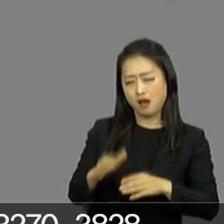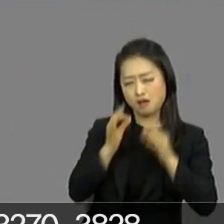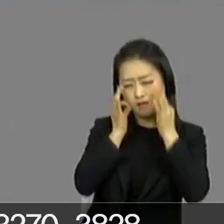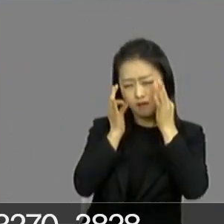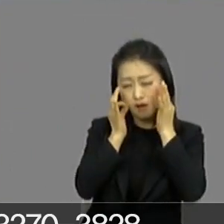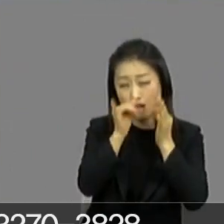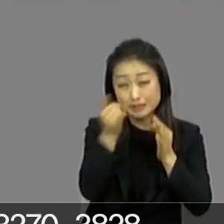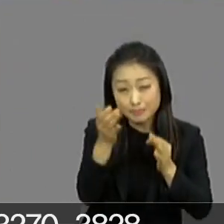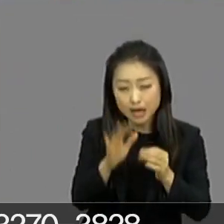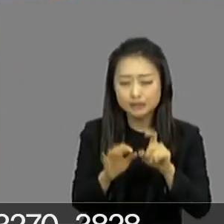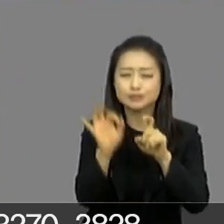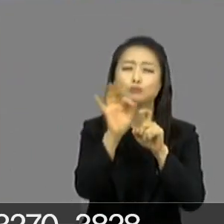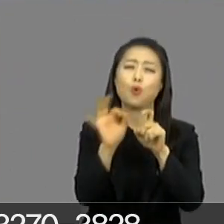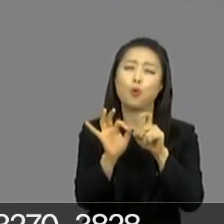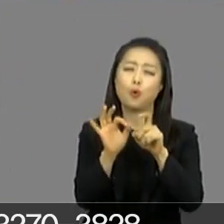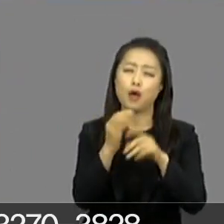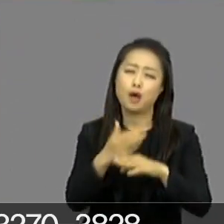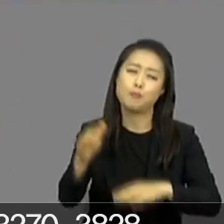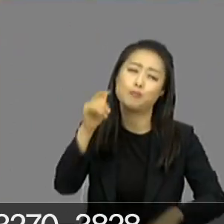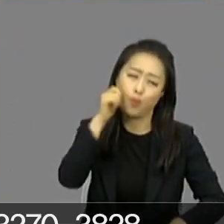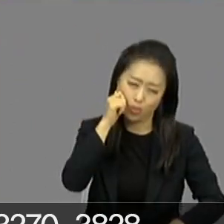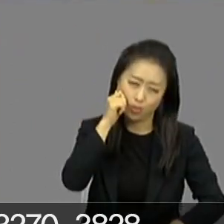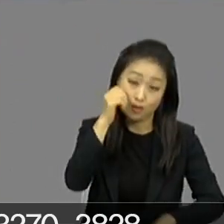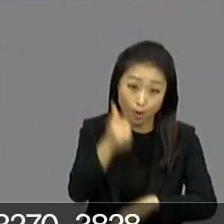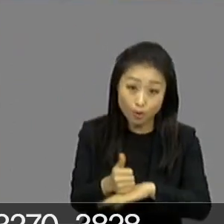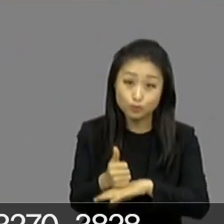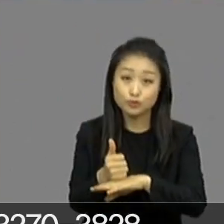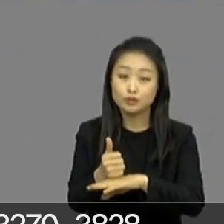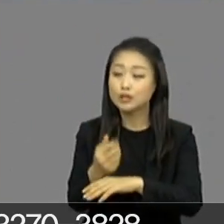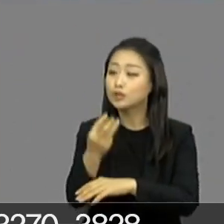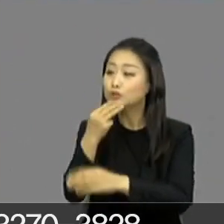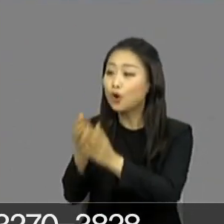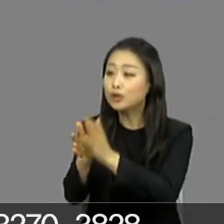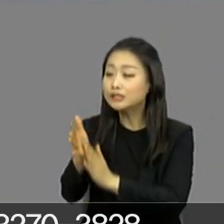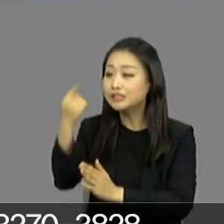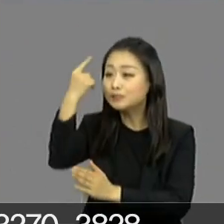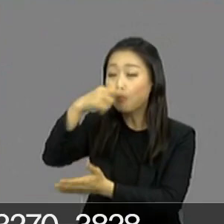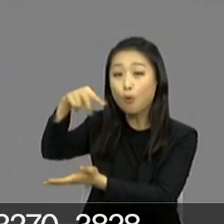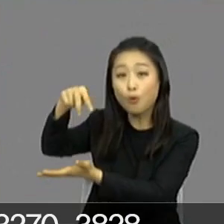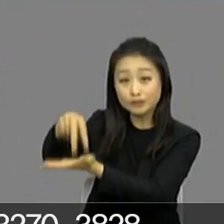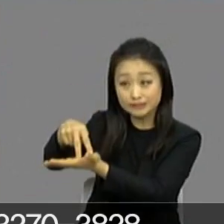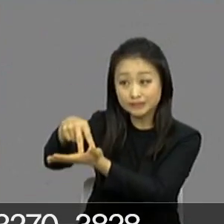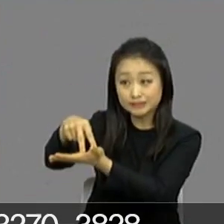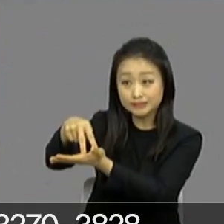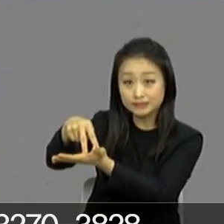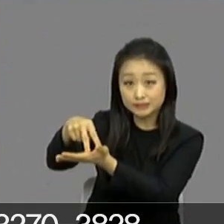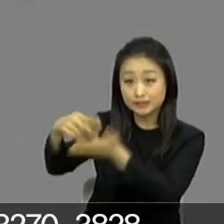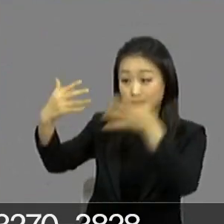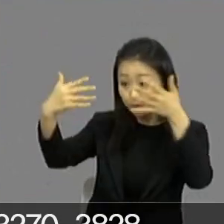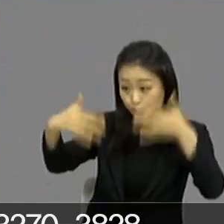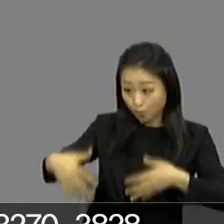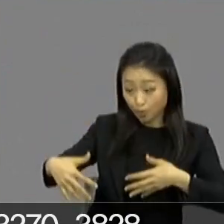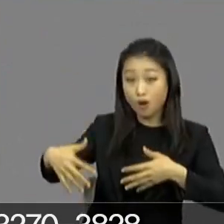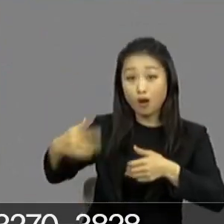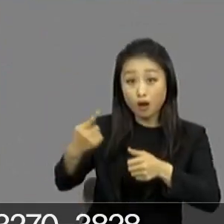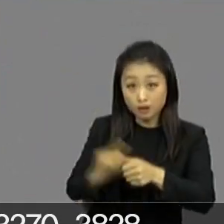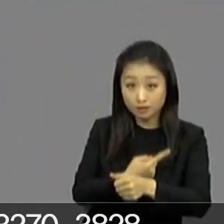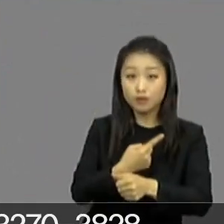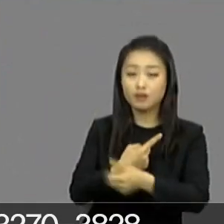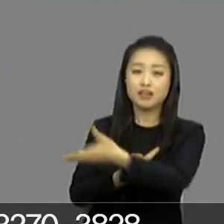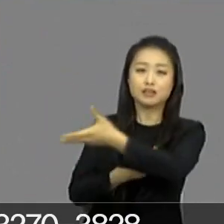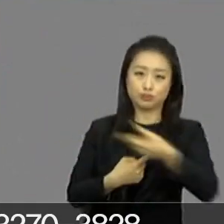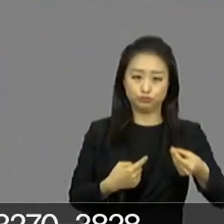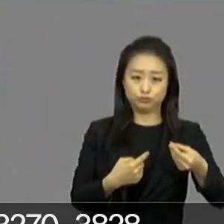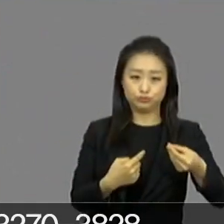10% 정도는 나중에 소울 시에서 보증을 한다는 조건으로 이런 것을 만들 그렇다면 그가 허가시